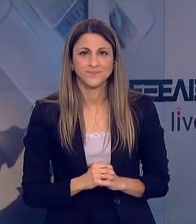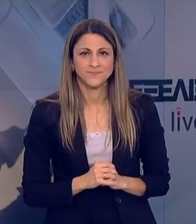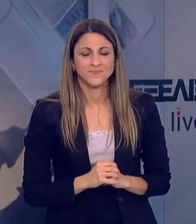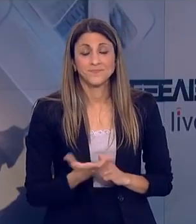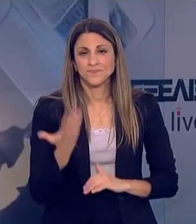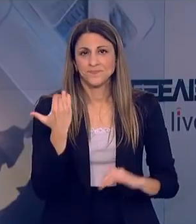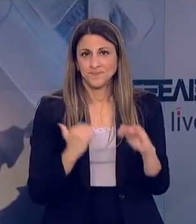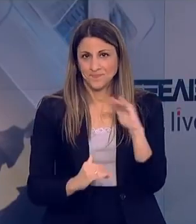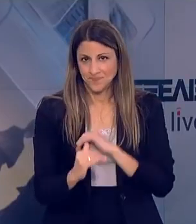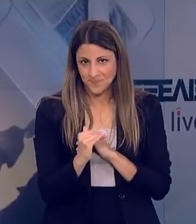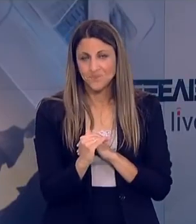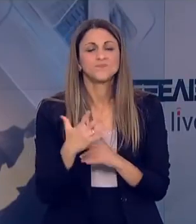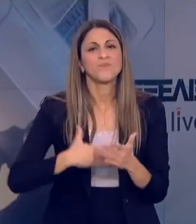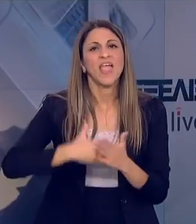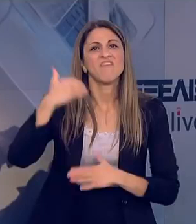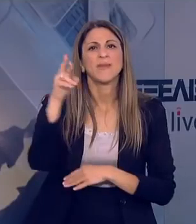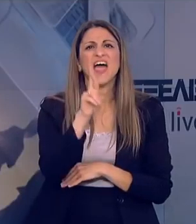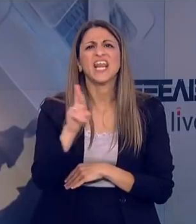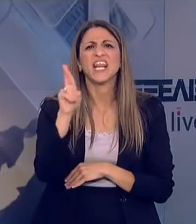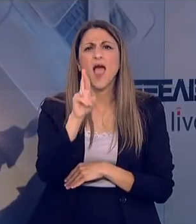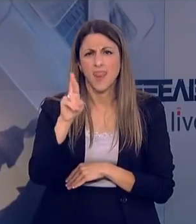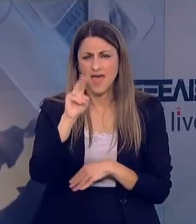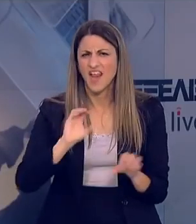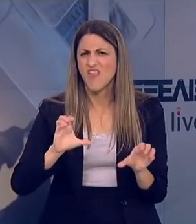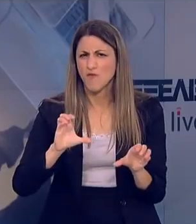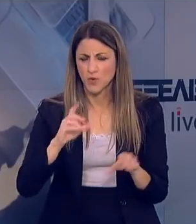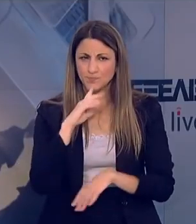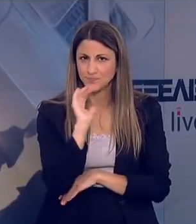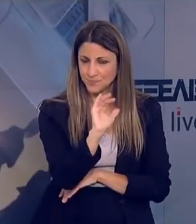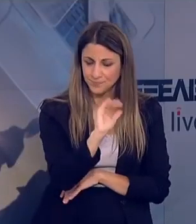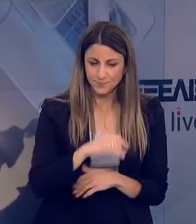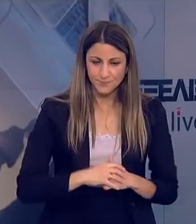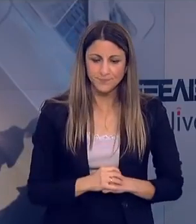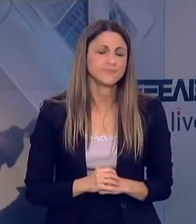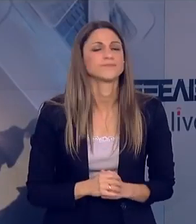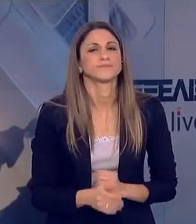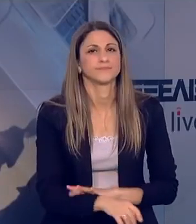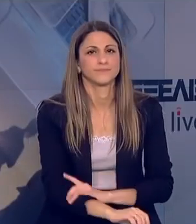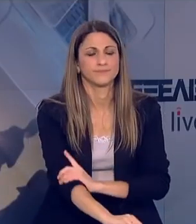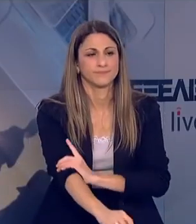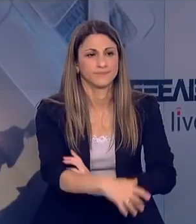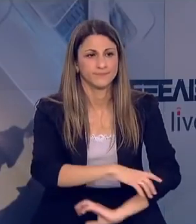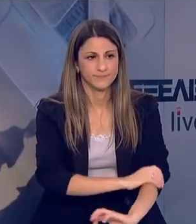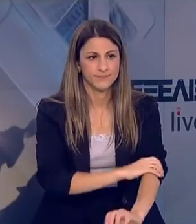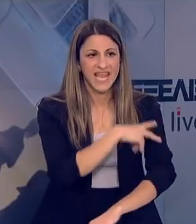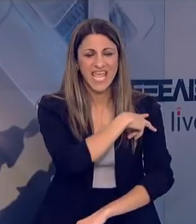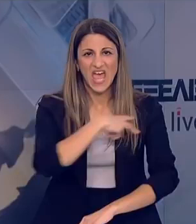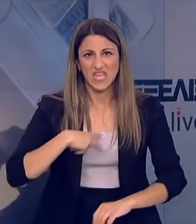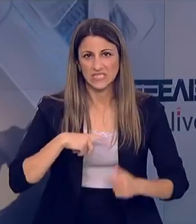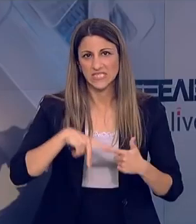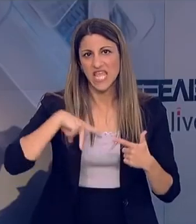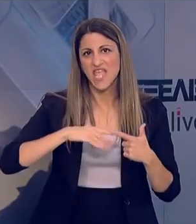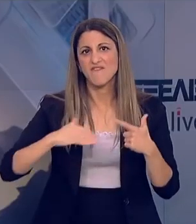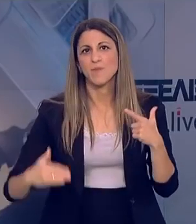Η κυρία Σταθάκο από την εφημερίδα Real News και το Real FM. Κύριε Τσιόδρα και κύριε Χαρδαλιά, εξακολουθούν να υφίστανται οι παράγοντες